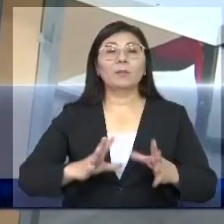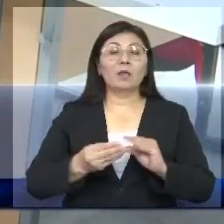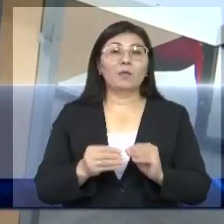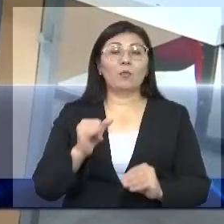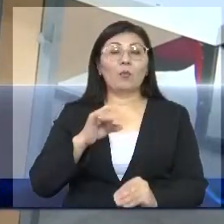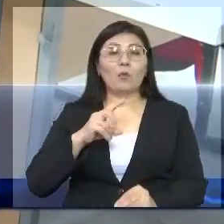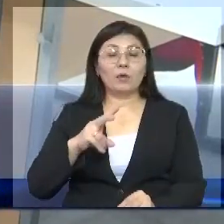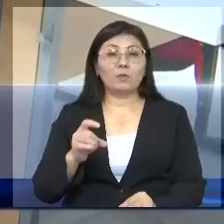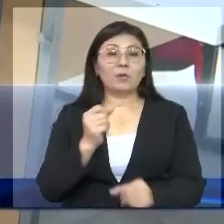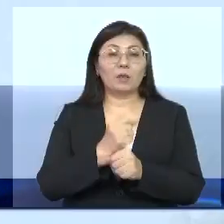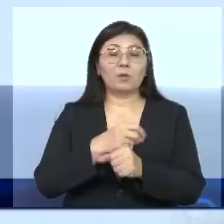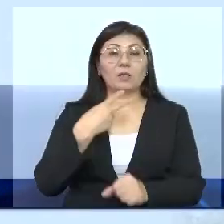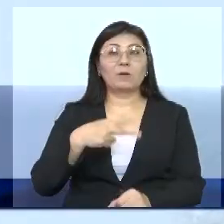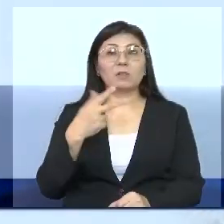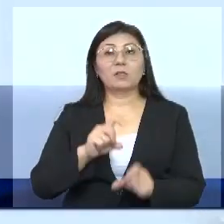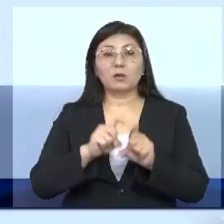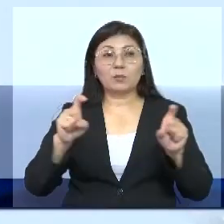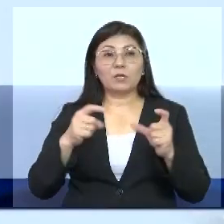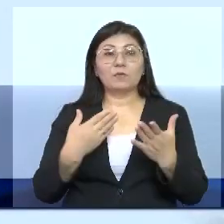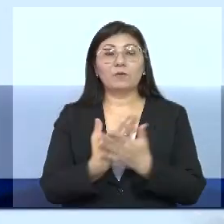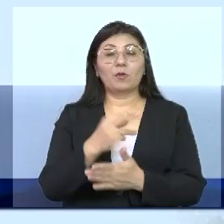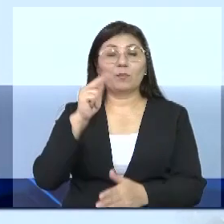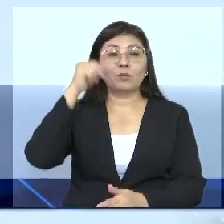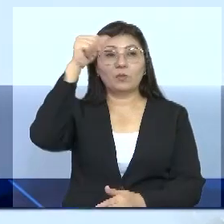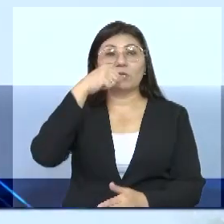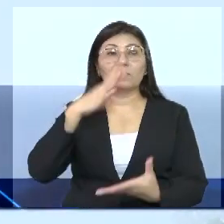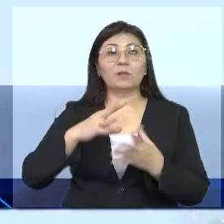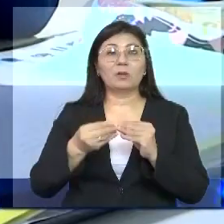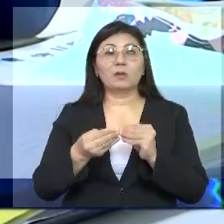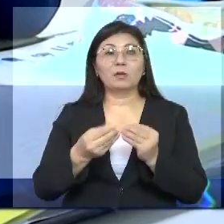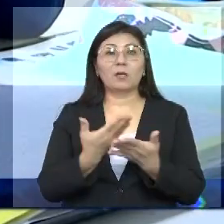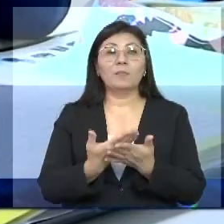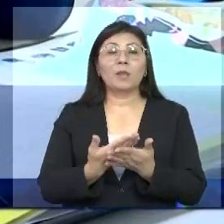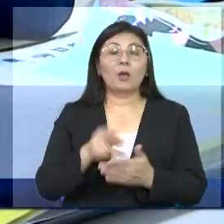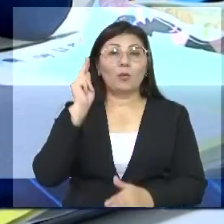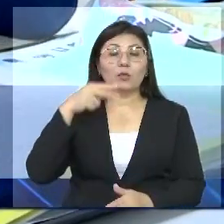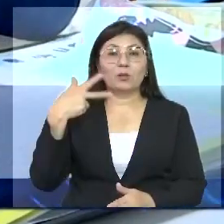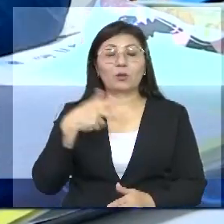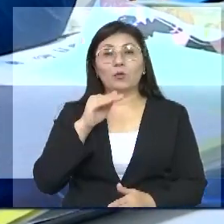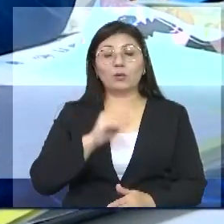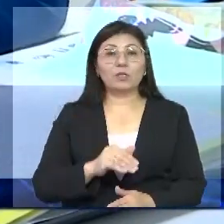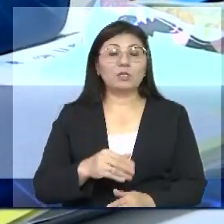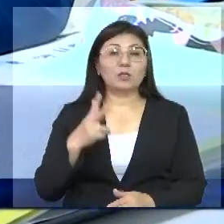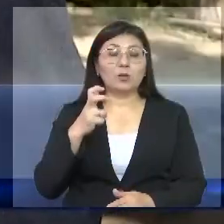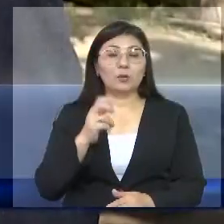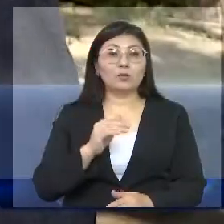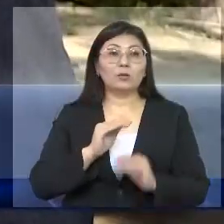уилс району работают 23 школы в новом учебном году в общей сложности за парты сели свыше 300